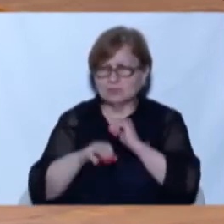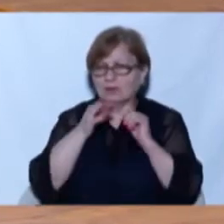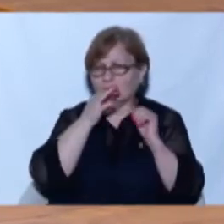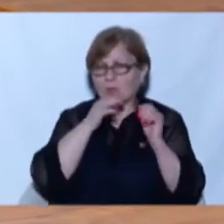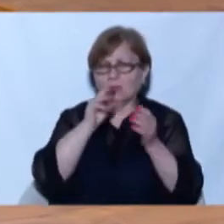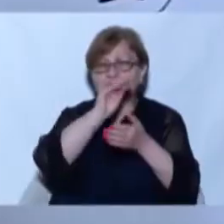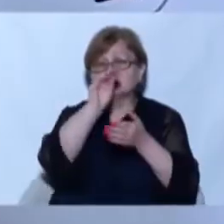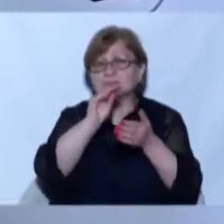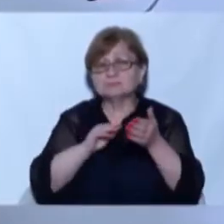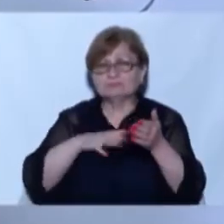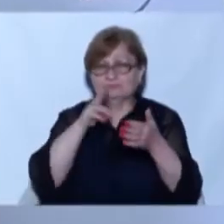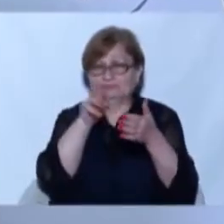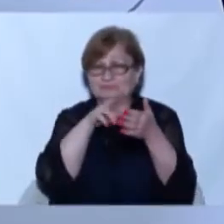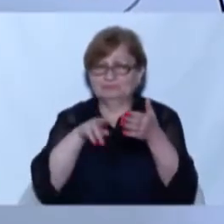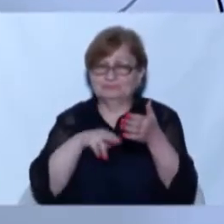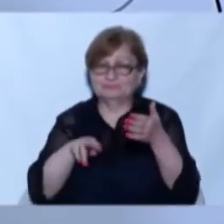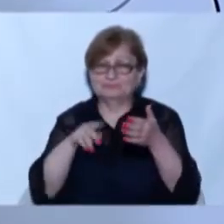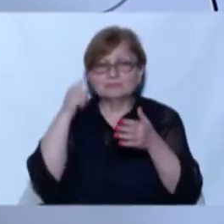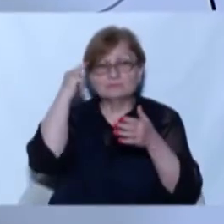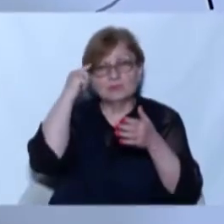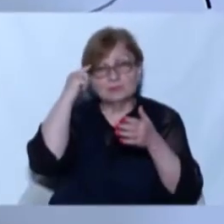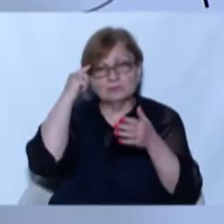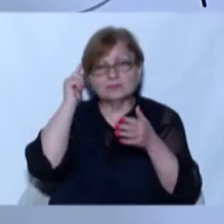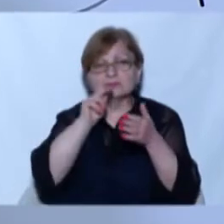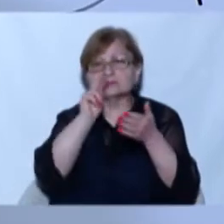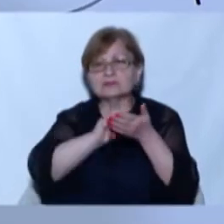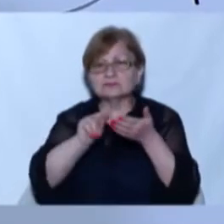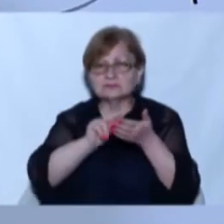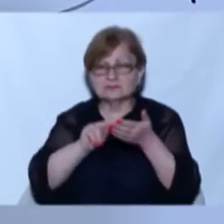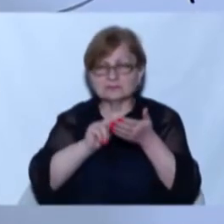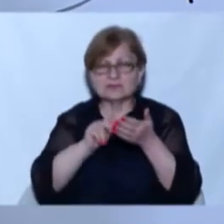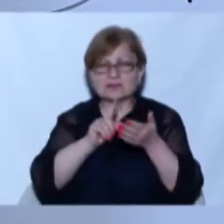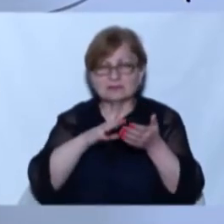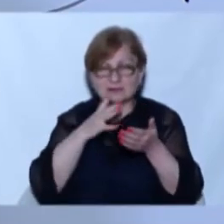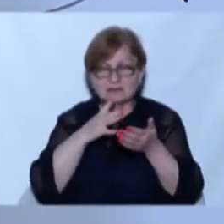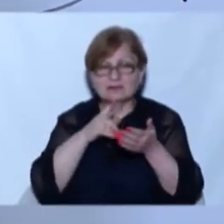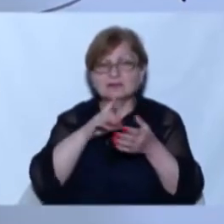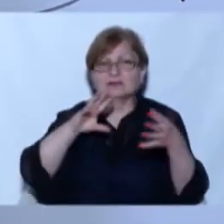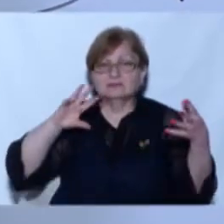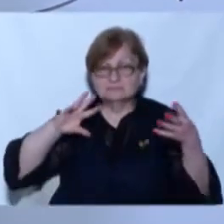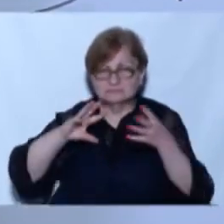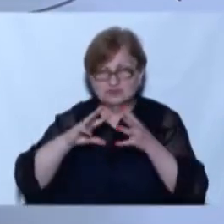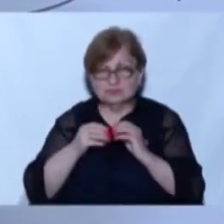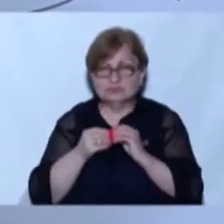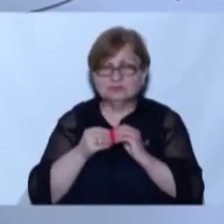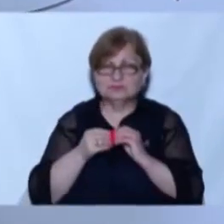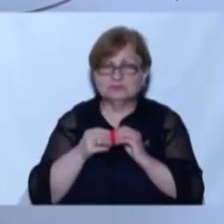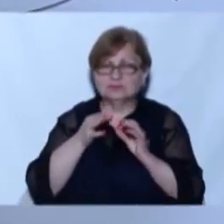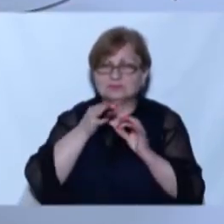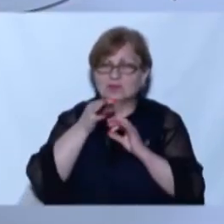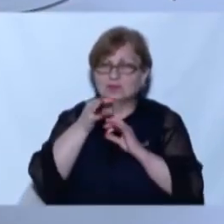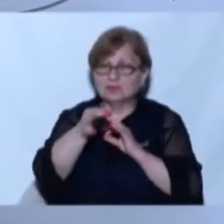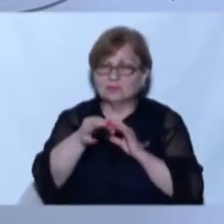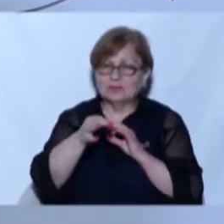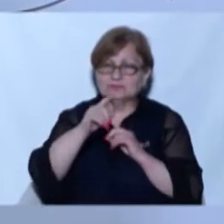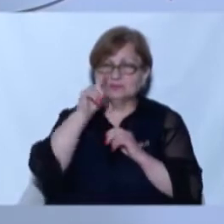თქვენს ჩანაწერებს, გაიაზრეთ ყველაფერი, თავი მოუყარეთ თქვენს ფიქრებს და უპასუხეთ